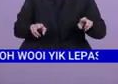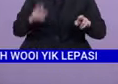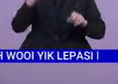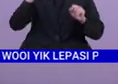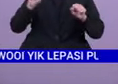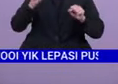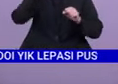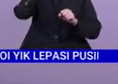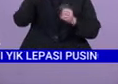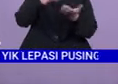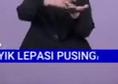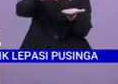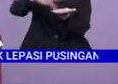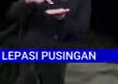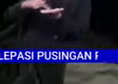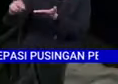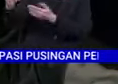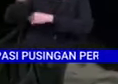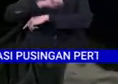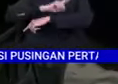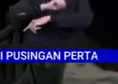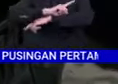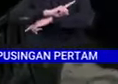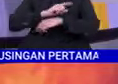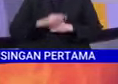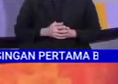menampung pemanjaan harian